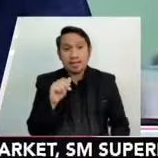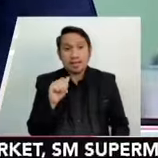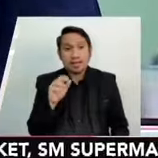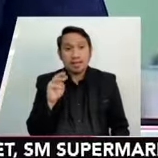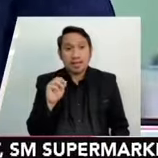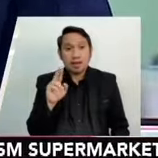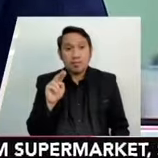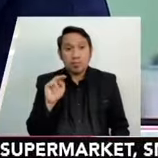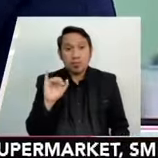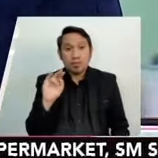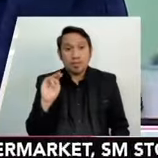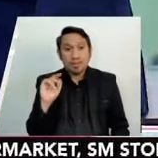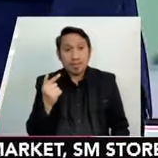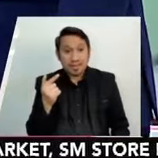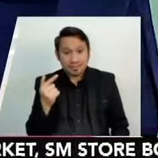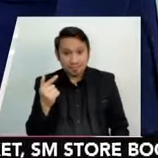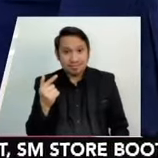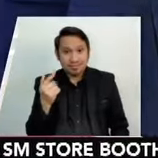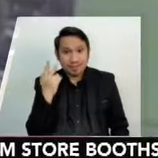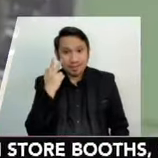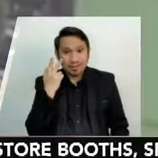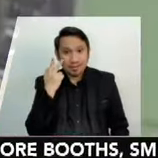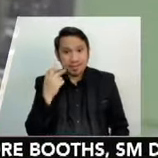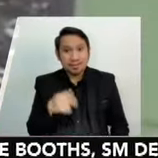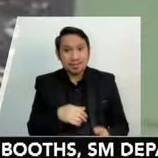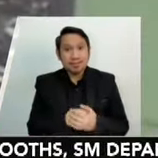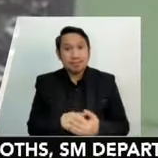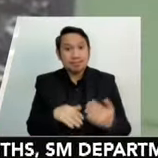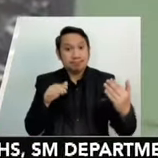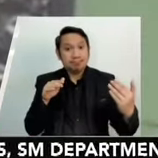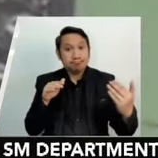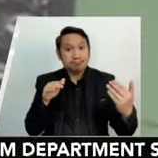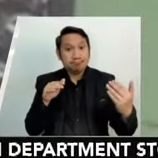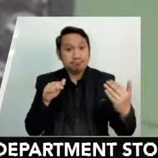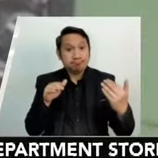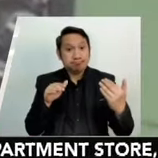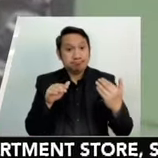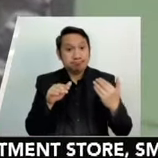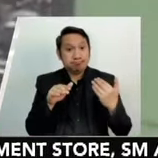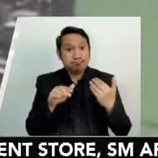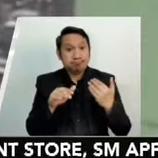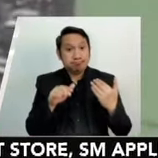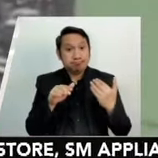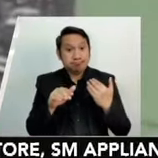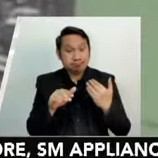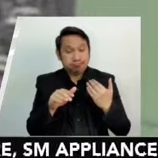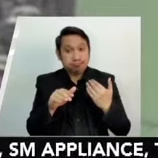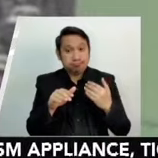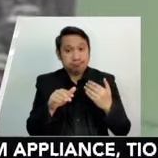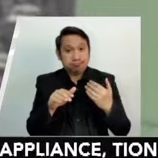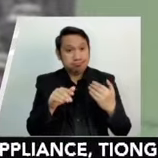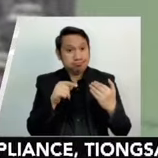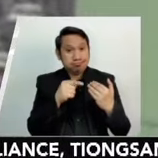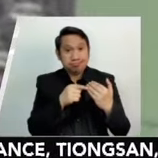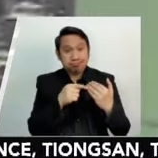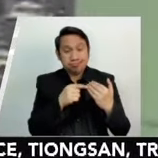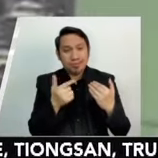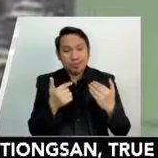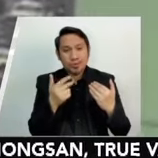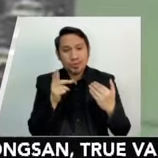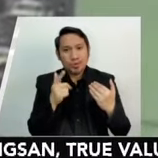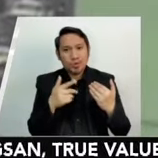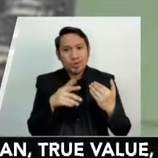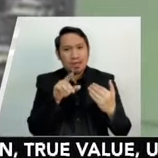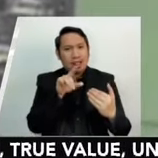po. Ayan, mahaba na ang pila at hindi pa rin gumagalaw mula kanina yung southbound lane, yung kung mga sasakyan nasa kanan. Yung nasa kaliwa